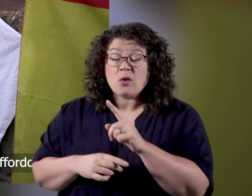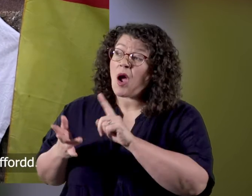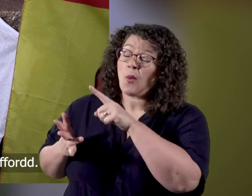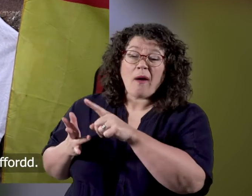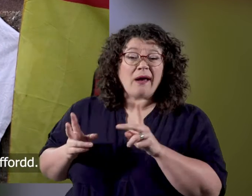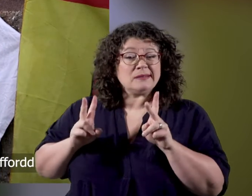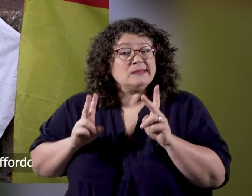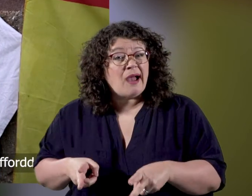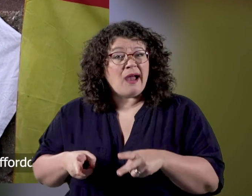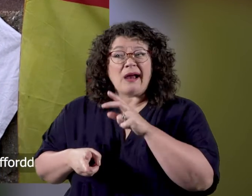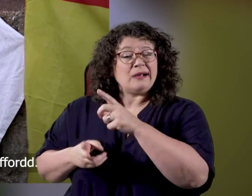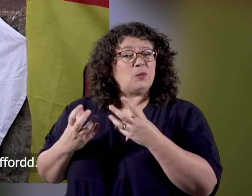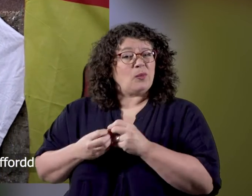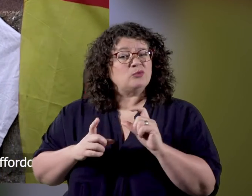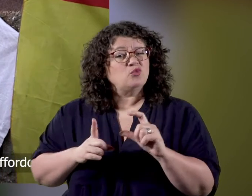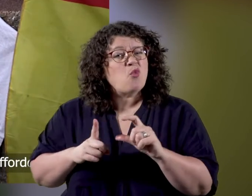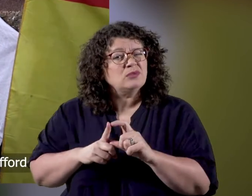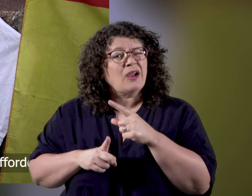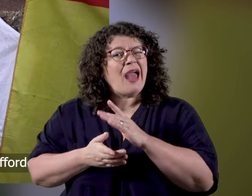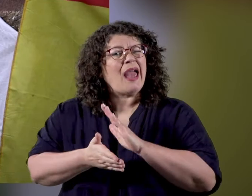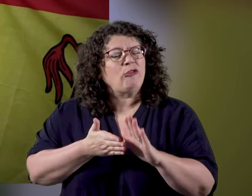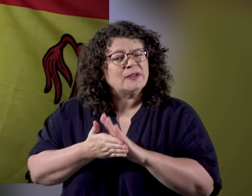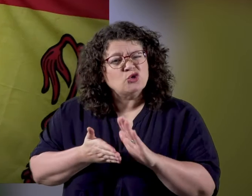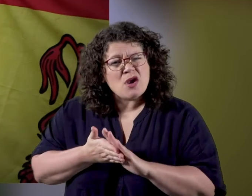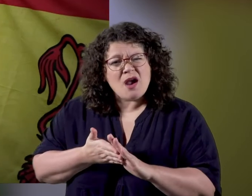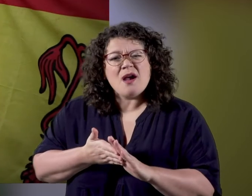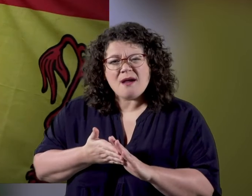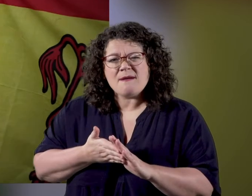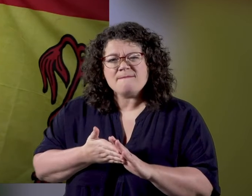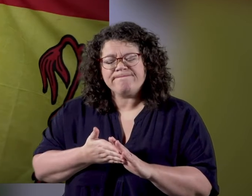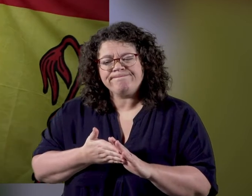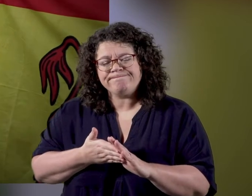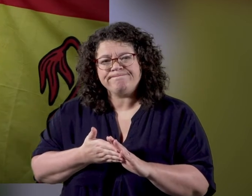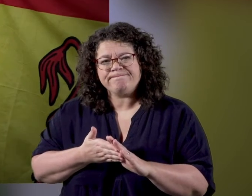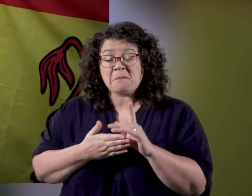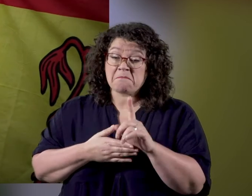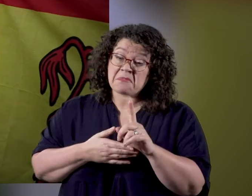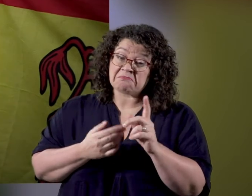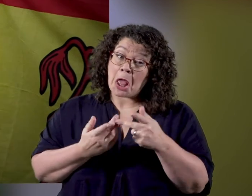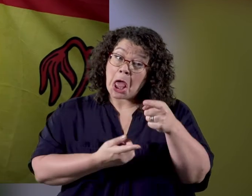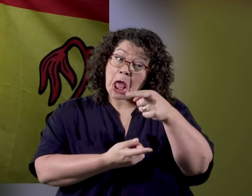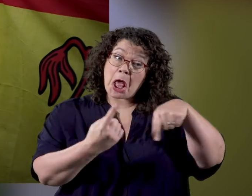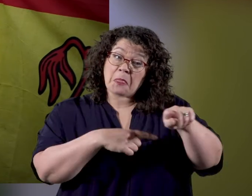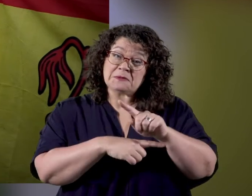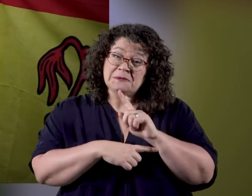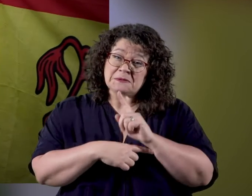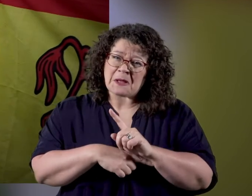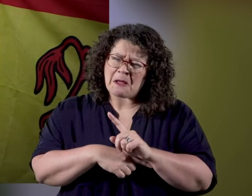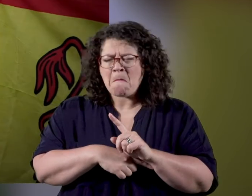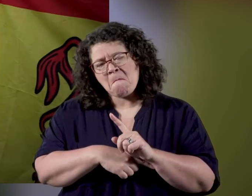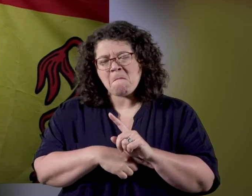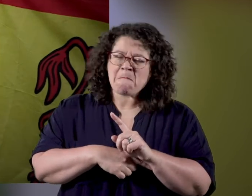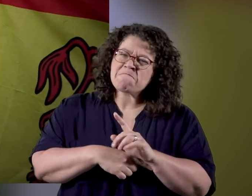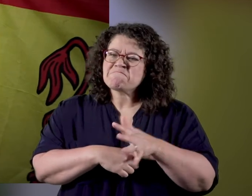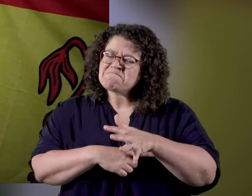farw ymreichau i ferch ym Monington, swydd Henffordd. Coel gwrach yn ôl eraill. Bu erioed bedd